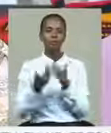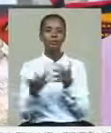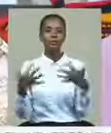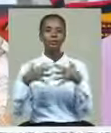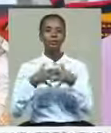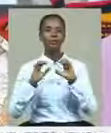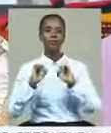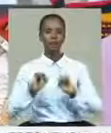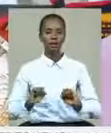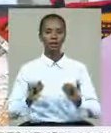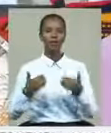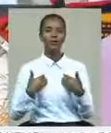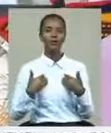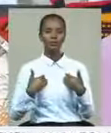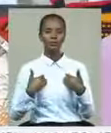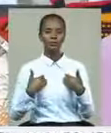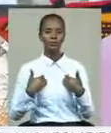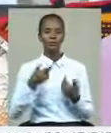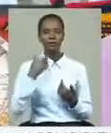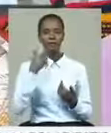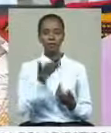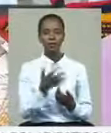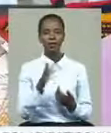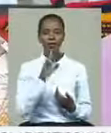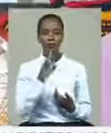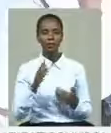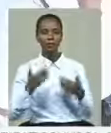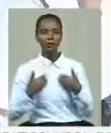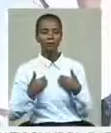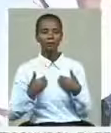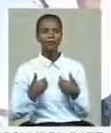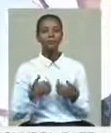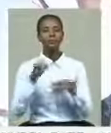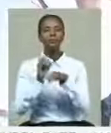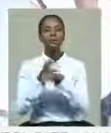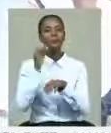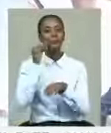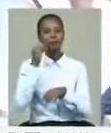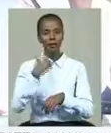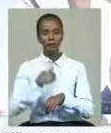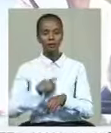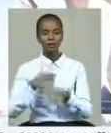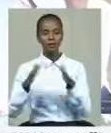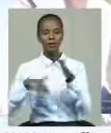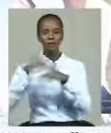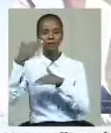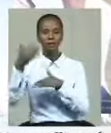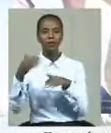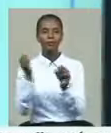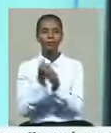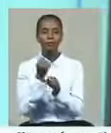መተባበር መቻል አለብን የሚል ነገር ነው እና ያለኝ ምናል። የምክር ቤቱ አባላትም በቀጣይ